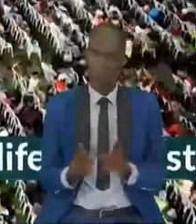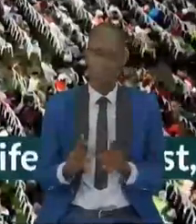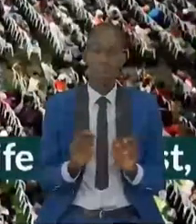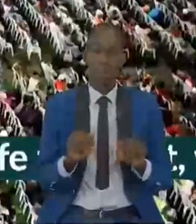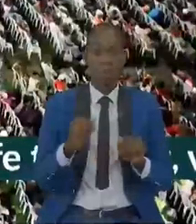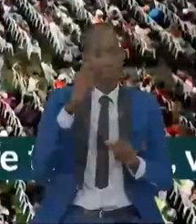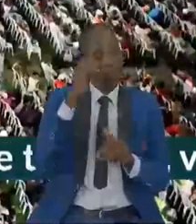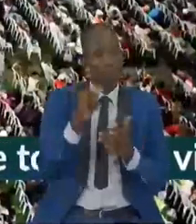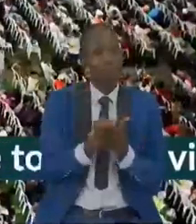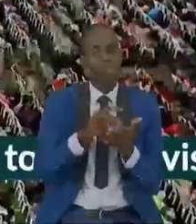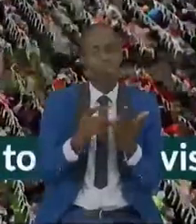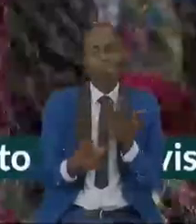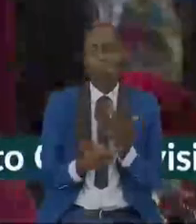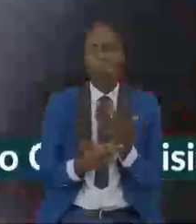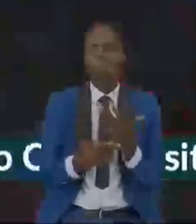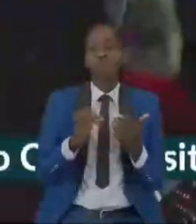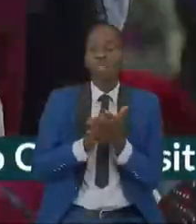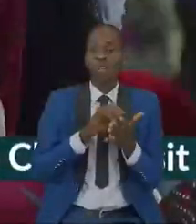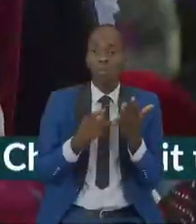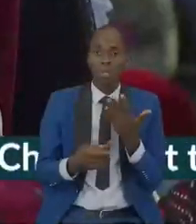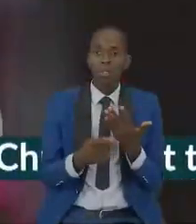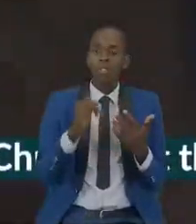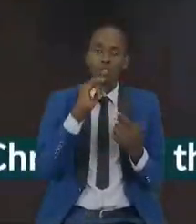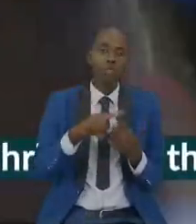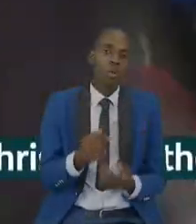vous ayez plus de lumière sur votre nouvelle foi.